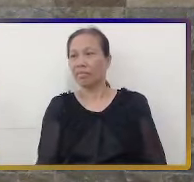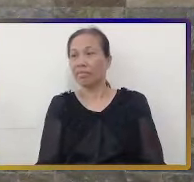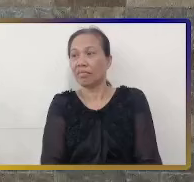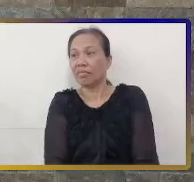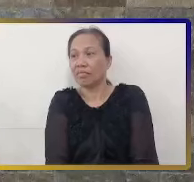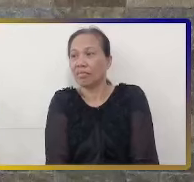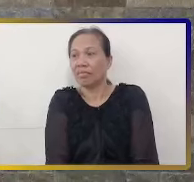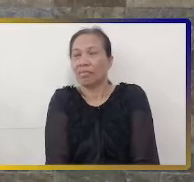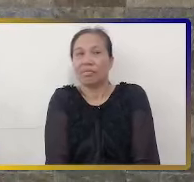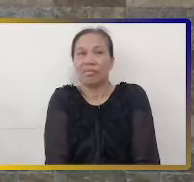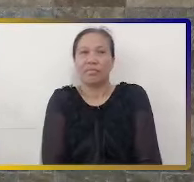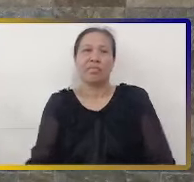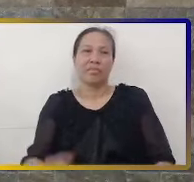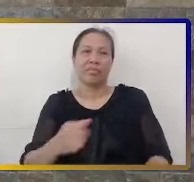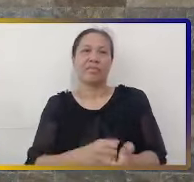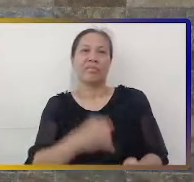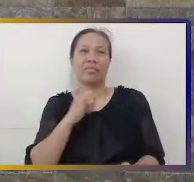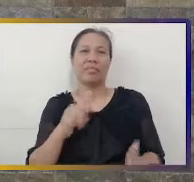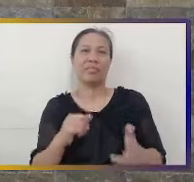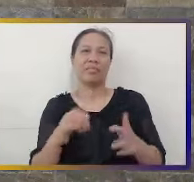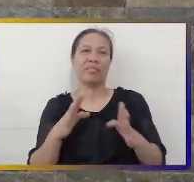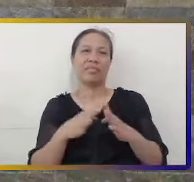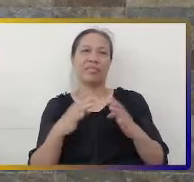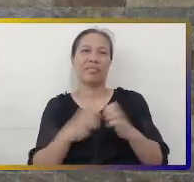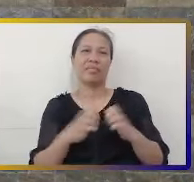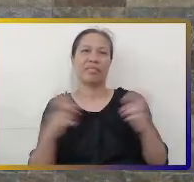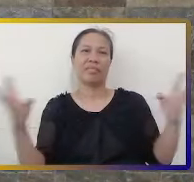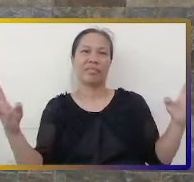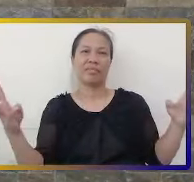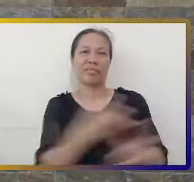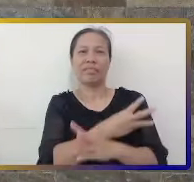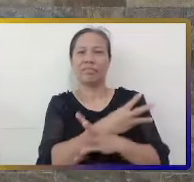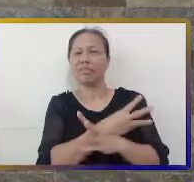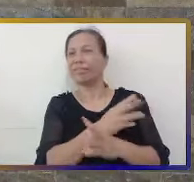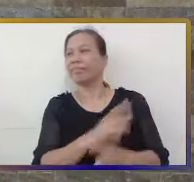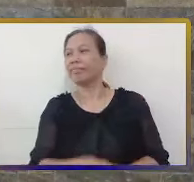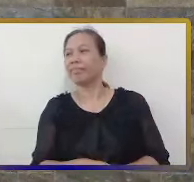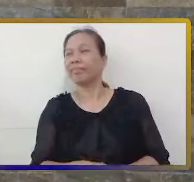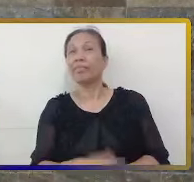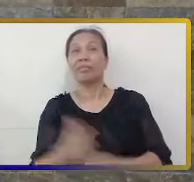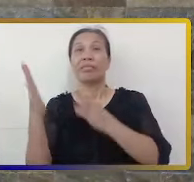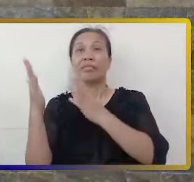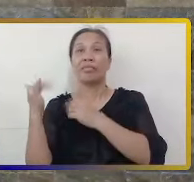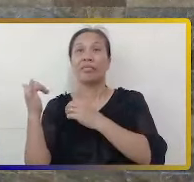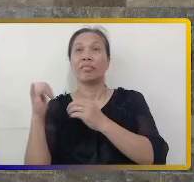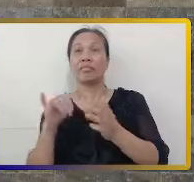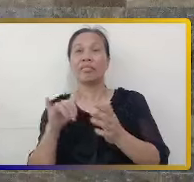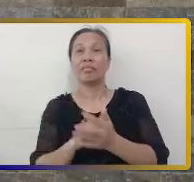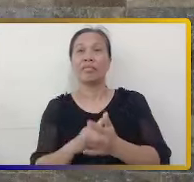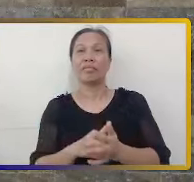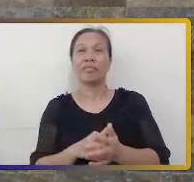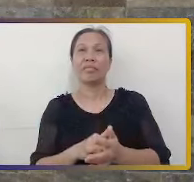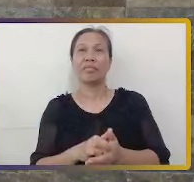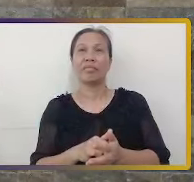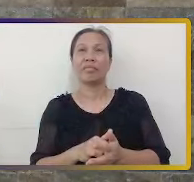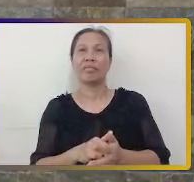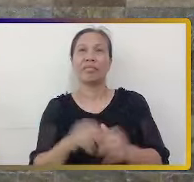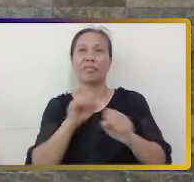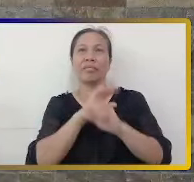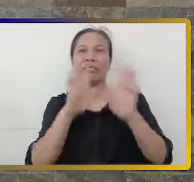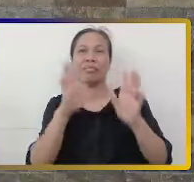Baptist wor see So kaya sana ho maging maliwanag po sa atin ito the reason why we're